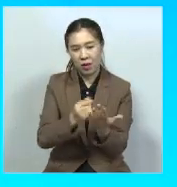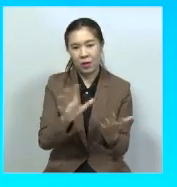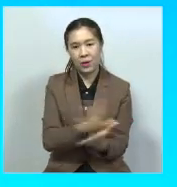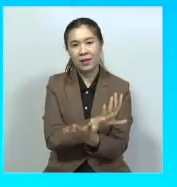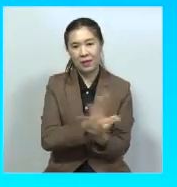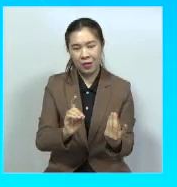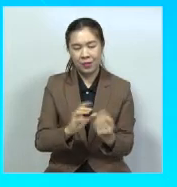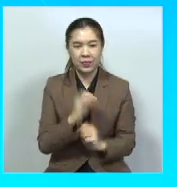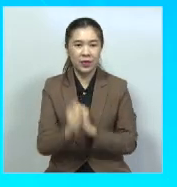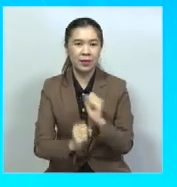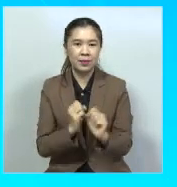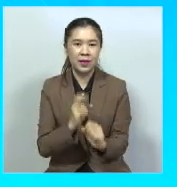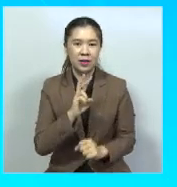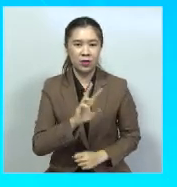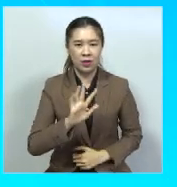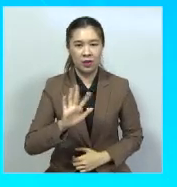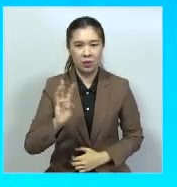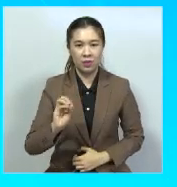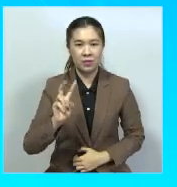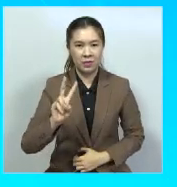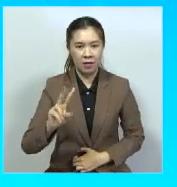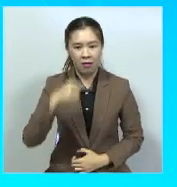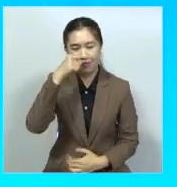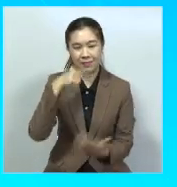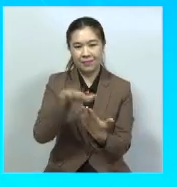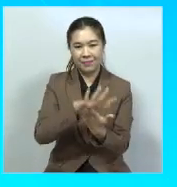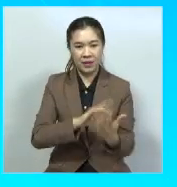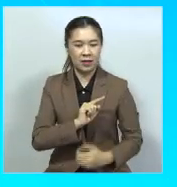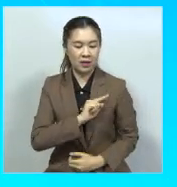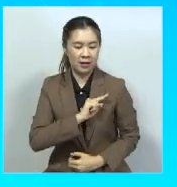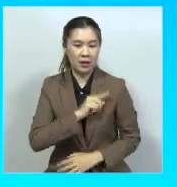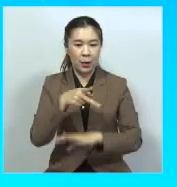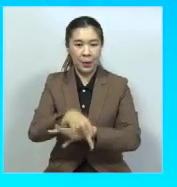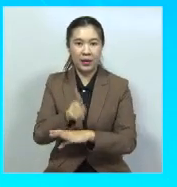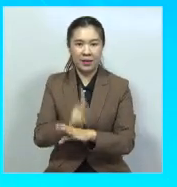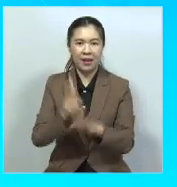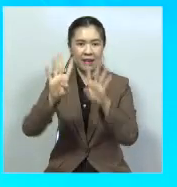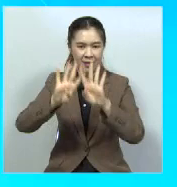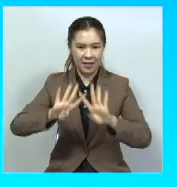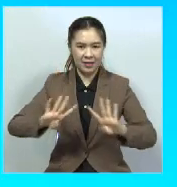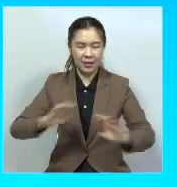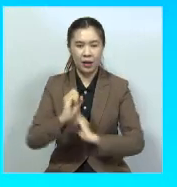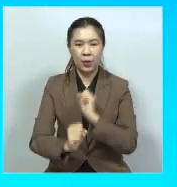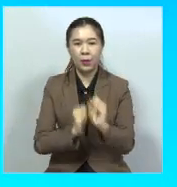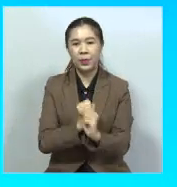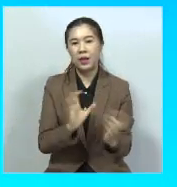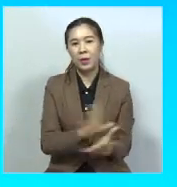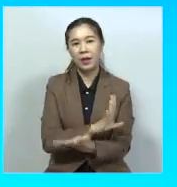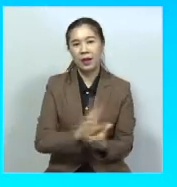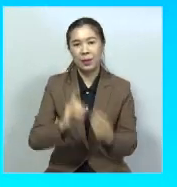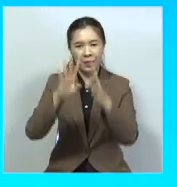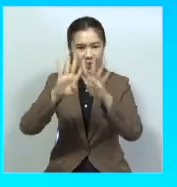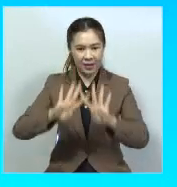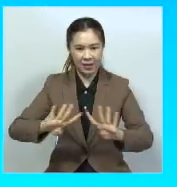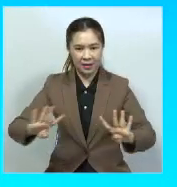รมที่สำคัญในปี2562ค่ะประเทศไทยรับหน้าที่เป็นประธานอาเซียนและเป็นปีแห่งวัฒนธรรมอาเซีย